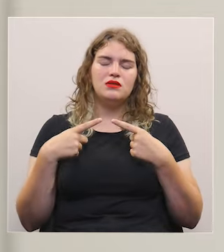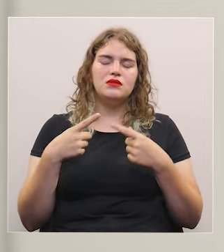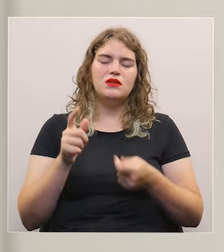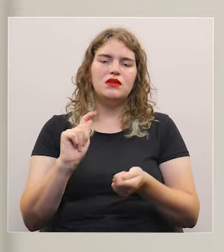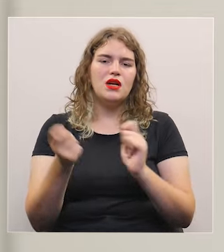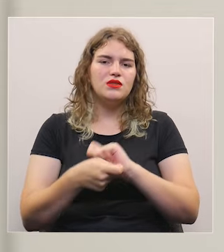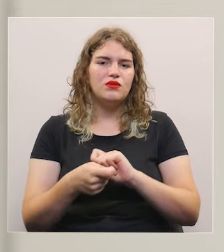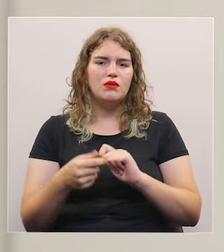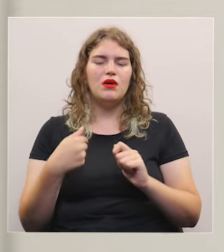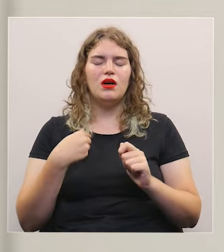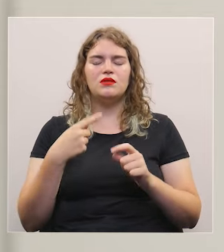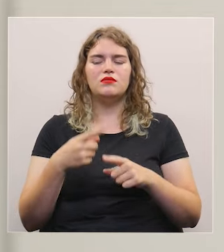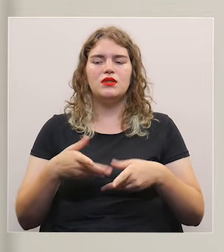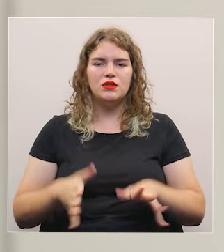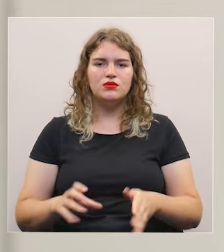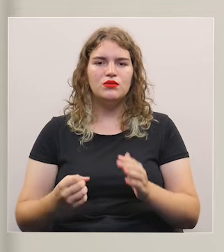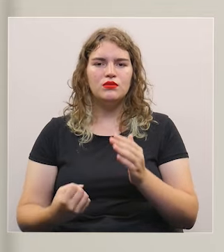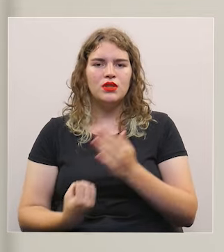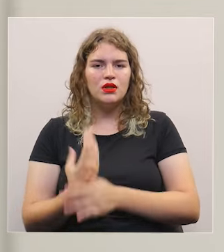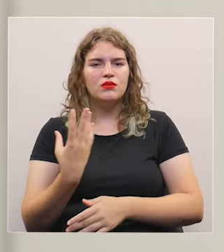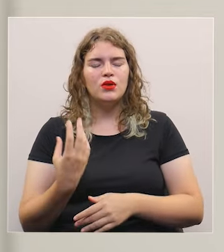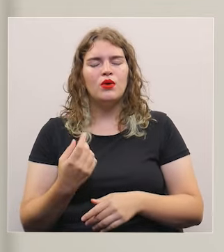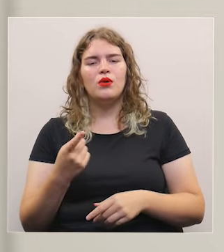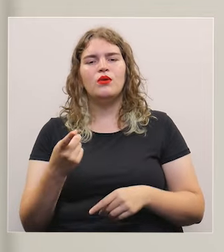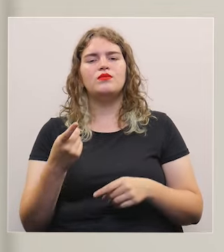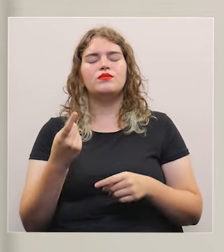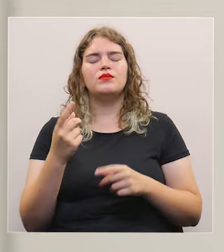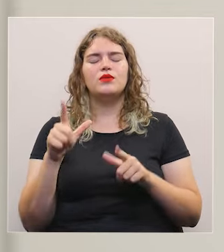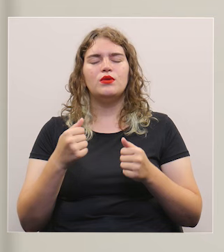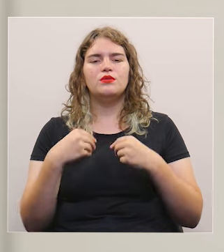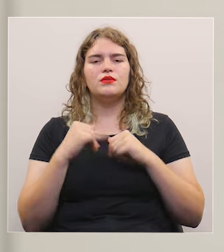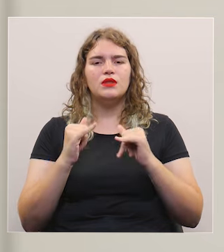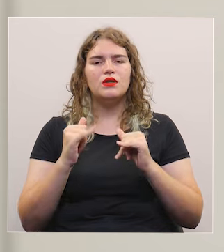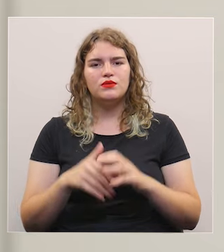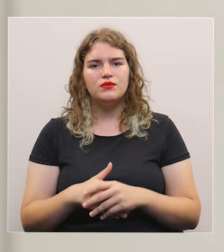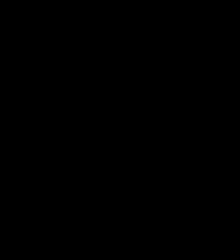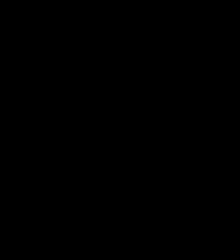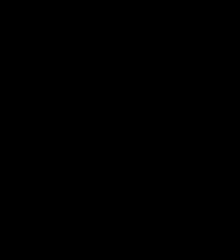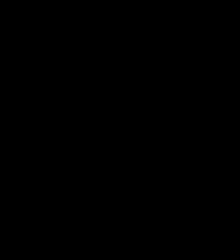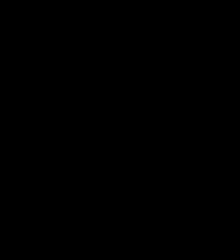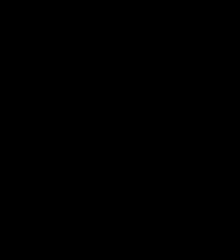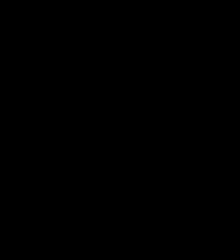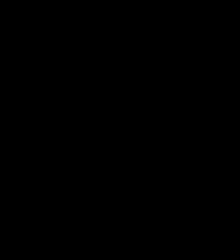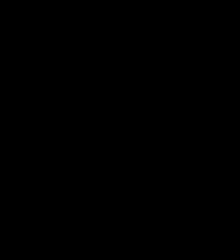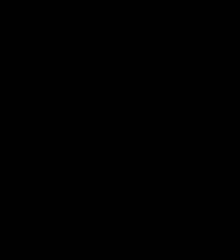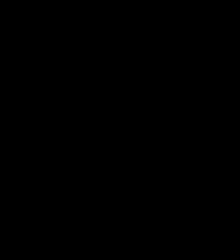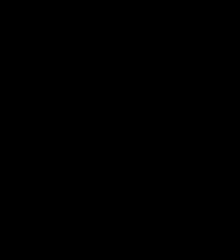viață transformată, născut din nou, din apă și din Duh. Dumnezeu să te ajute!